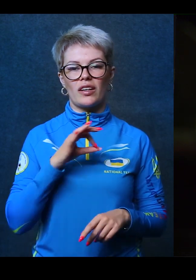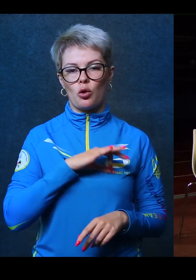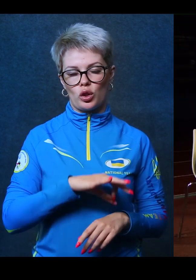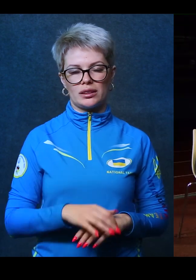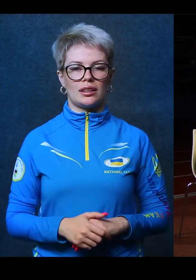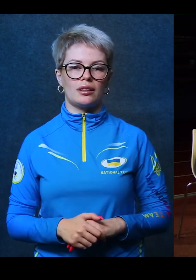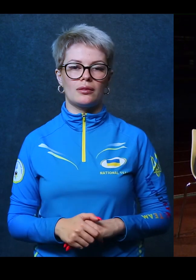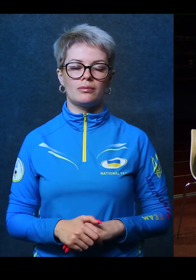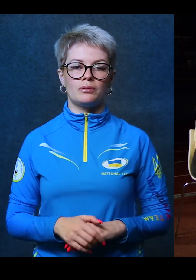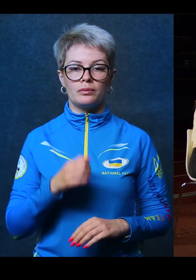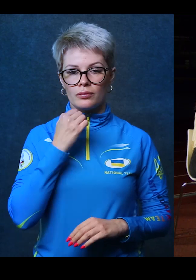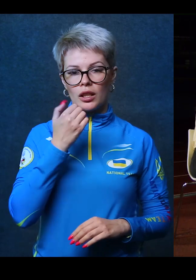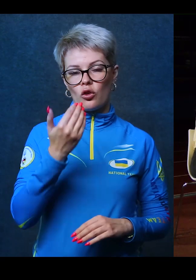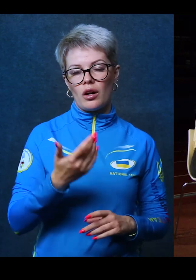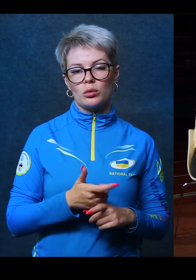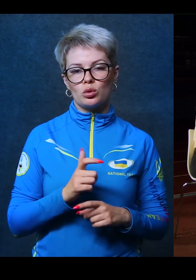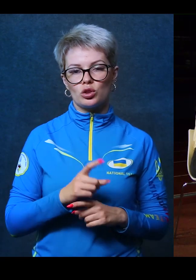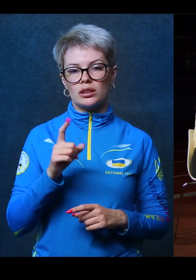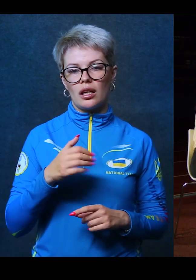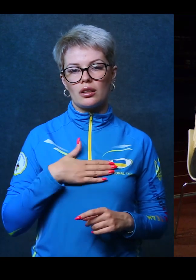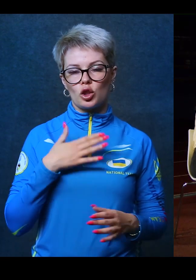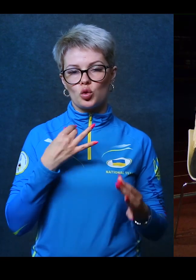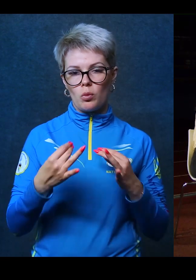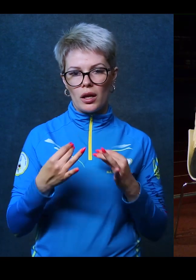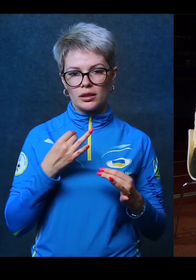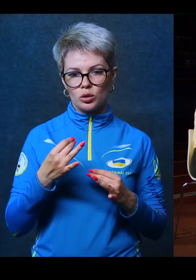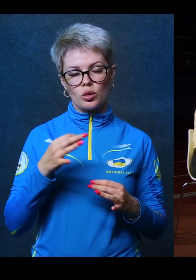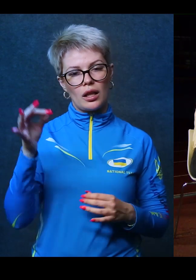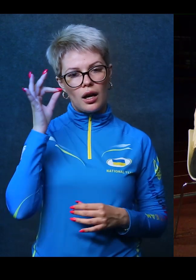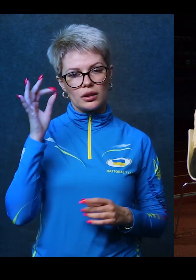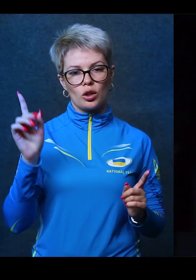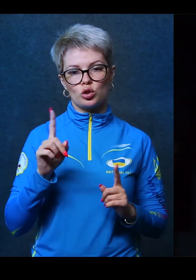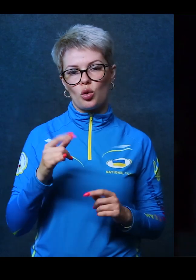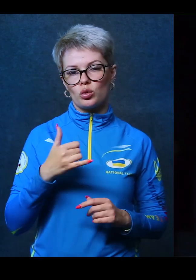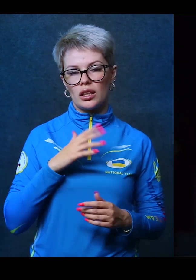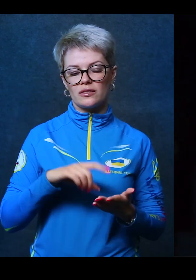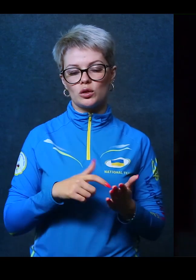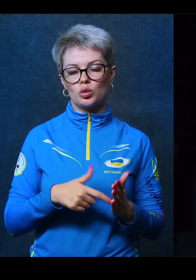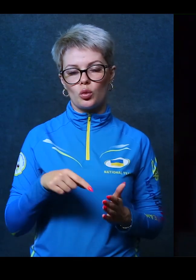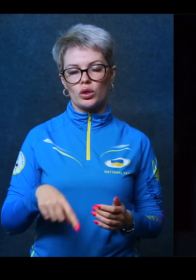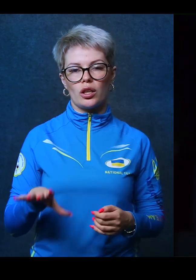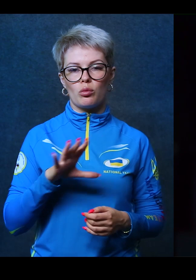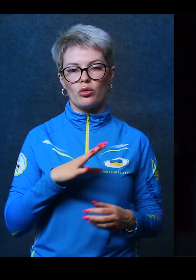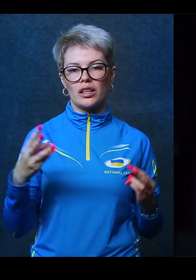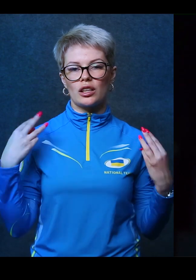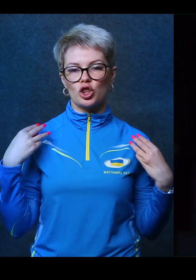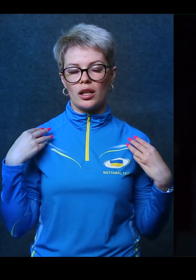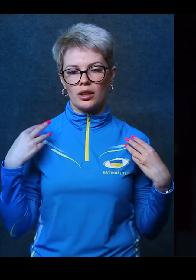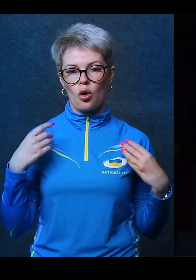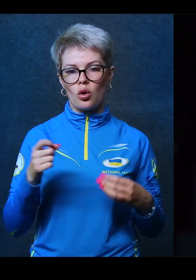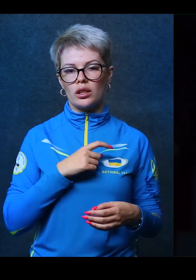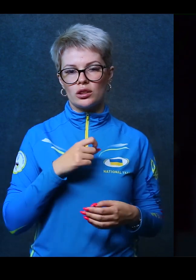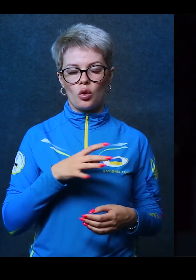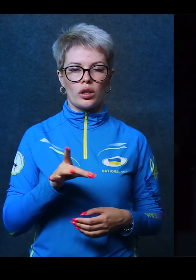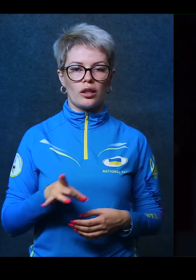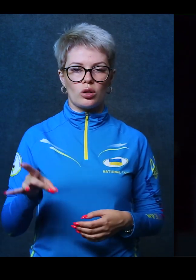використати. Дякую вам дуже за нашу бесіду. Нагадаю, що у нас в студії був начальник